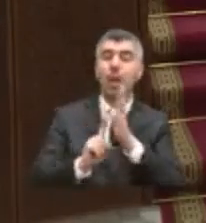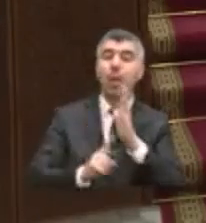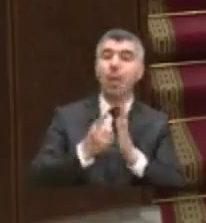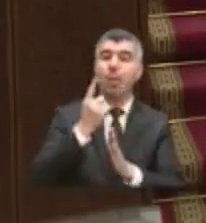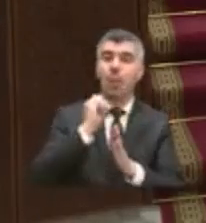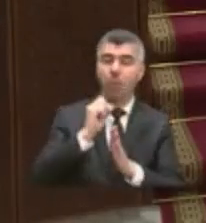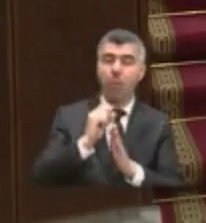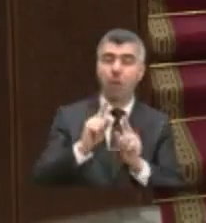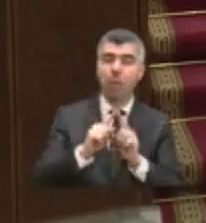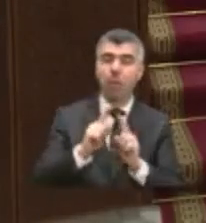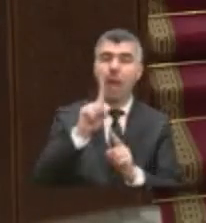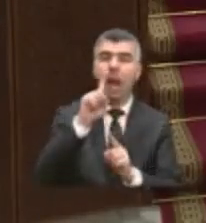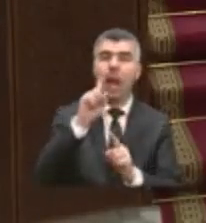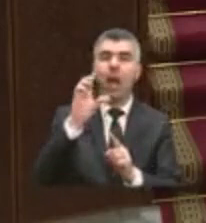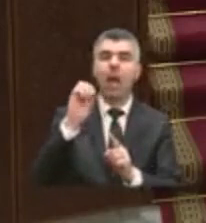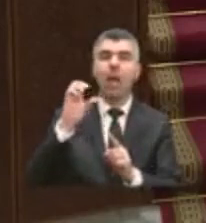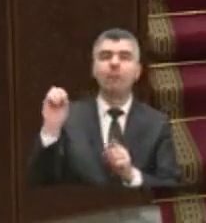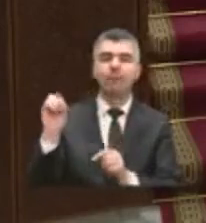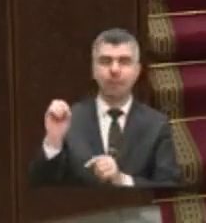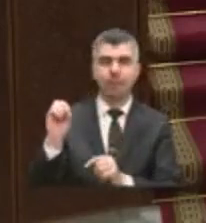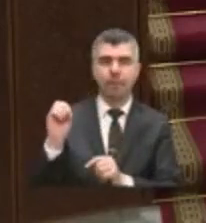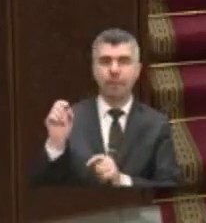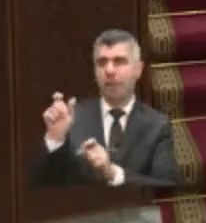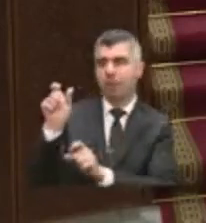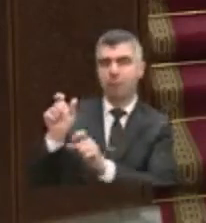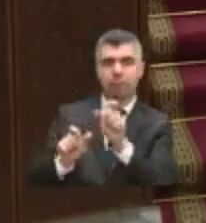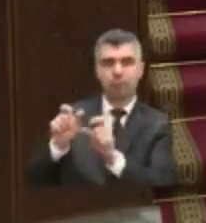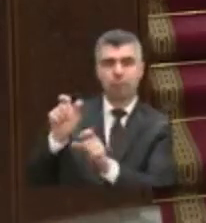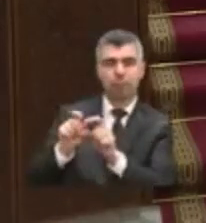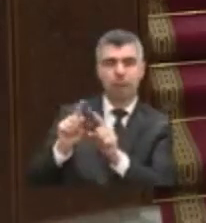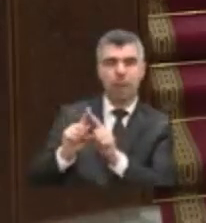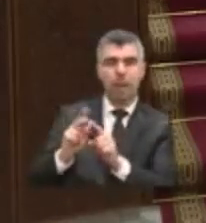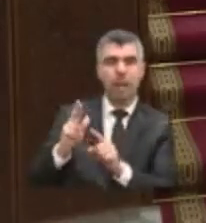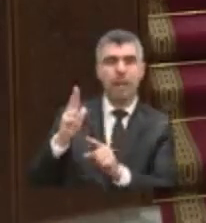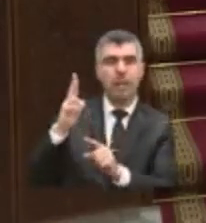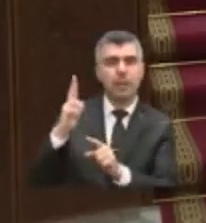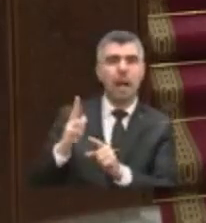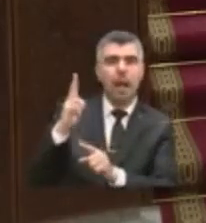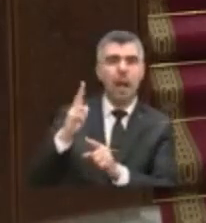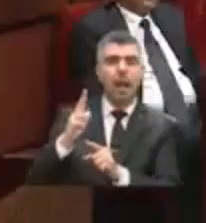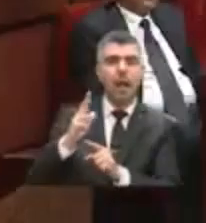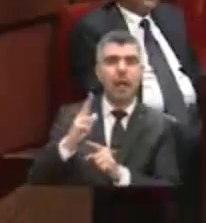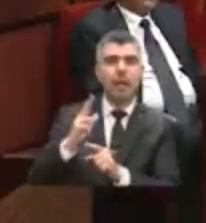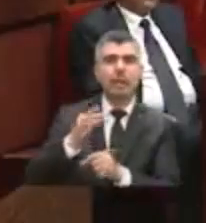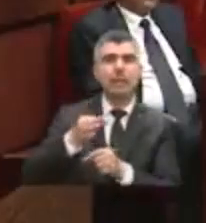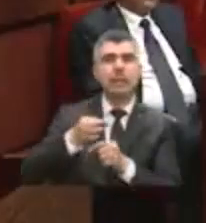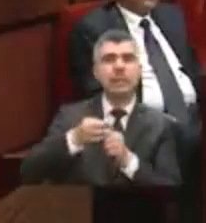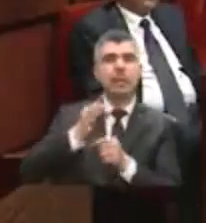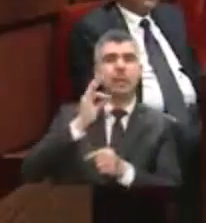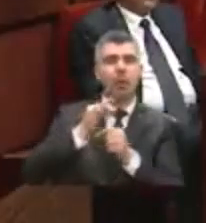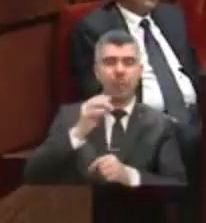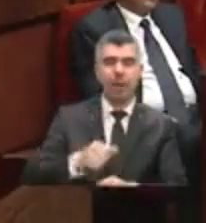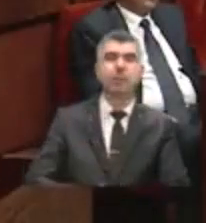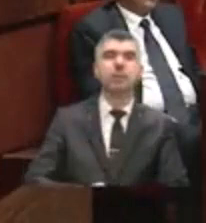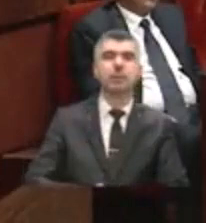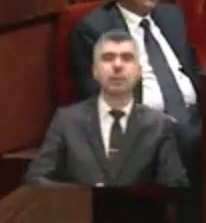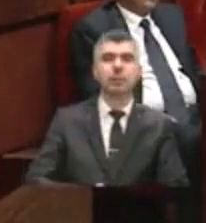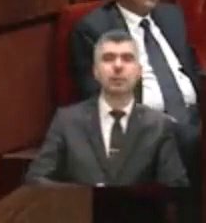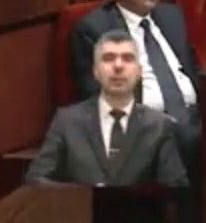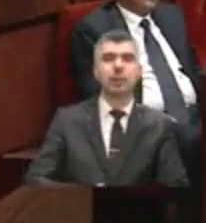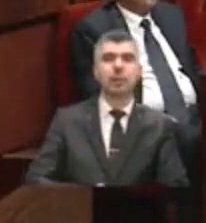عملنا ديال 1000 دكتور من الجيل الجديد اللي غادي تنطلق في سبتمبر، اللي البيجي ديالها دونك موجود، باش